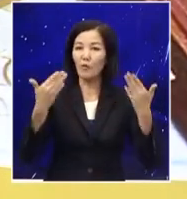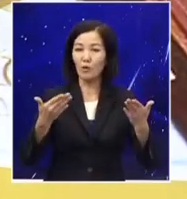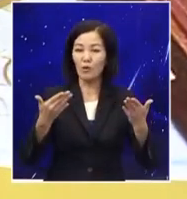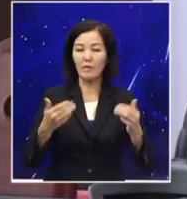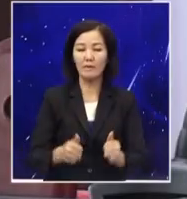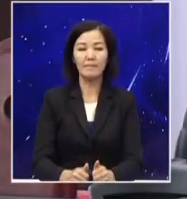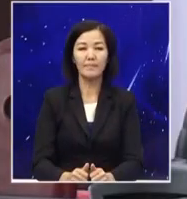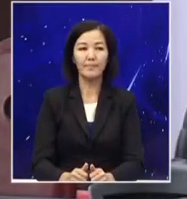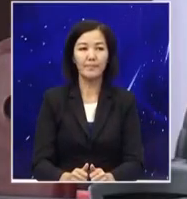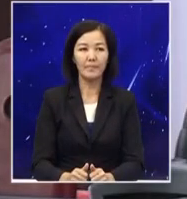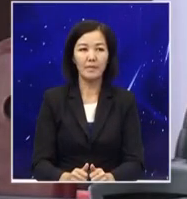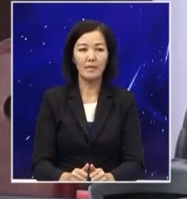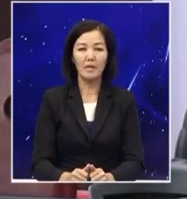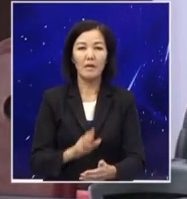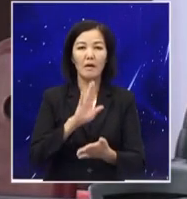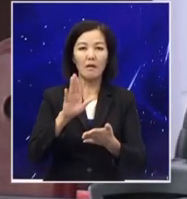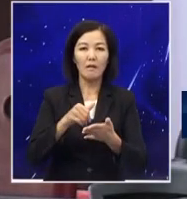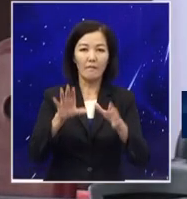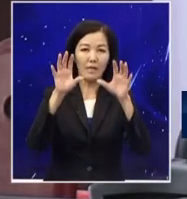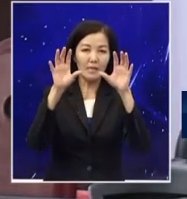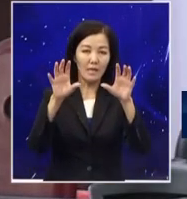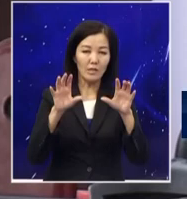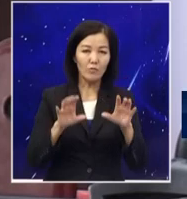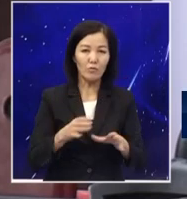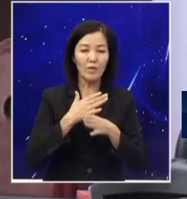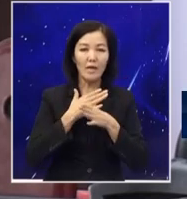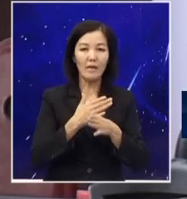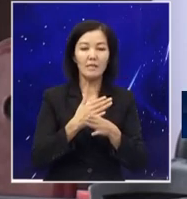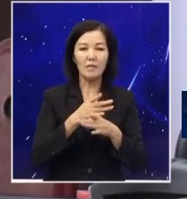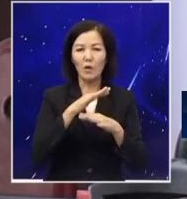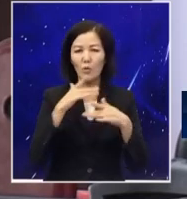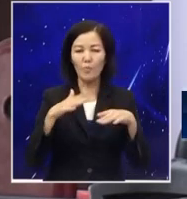білдірді. Конституцияның арқасында қаншама халық